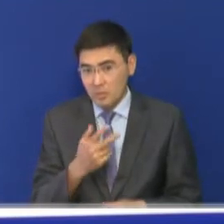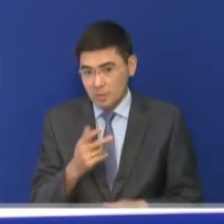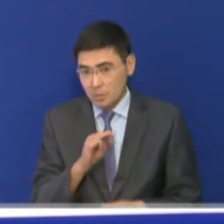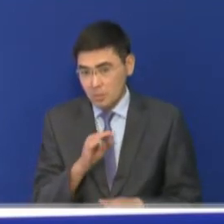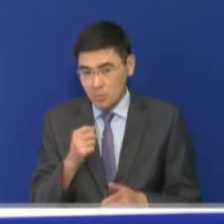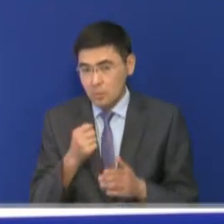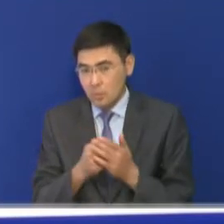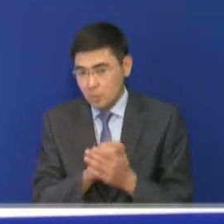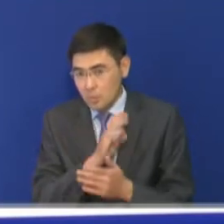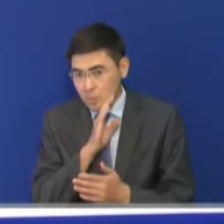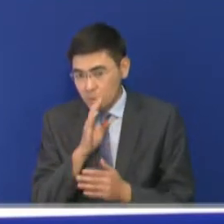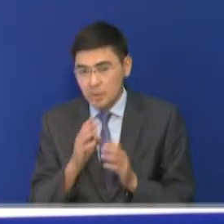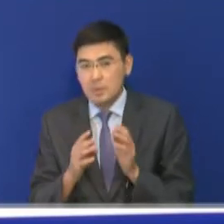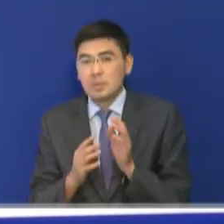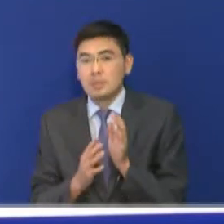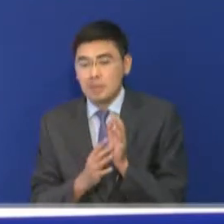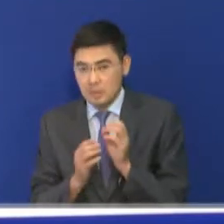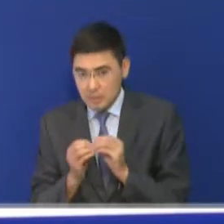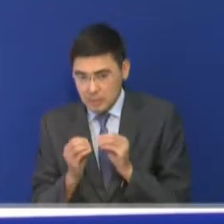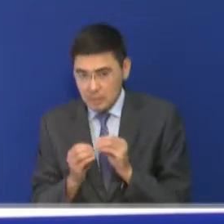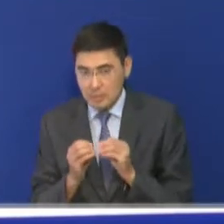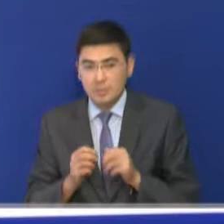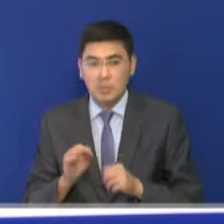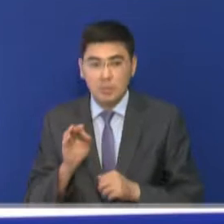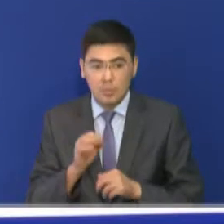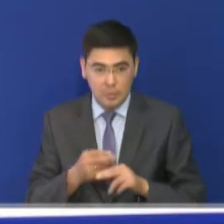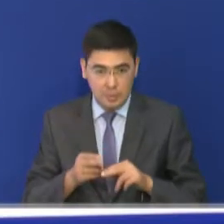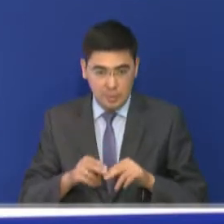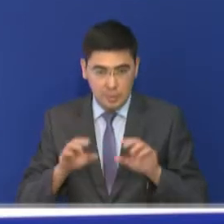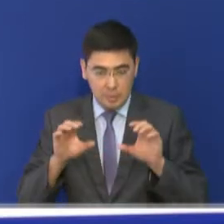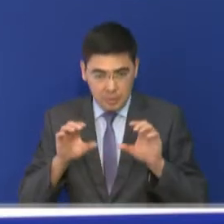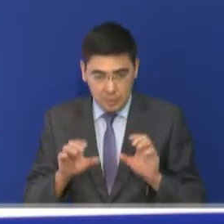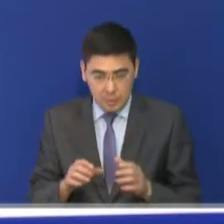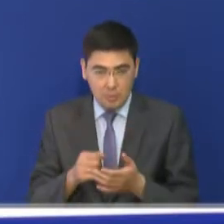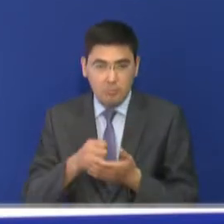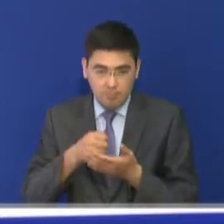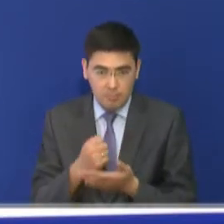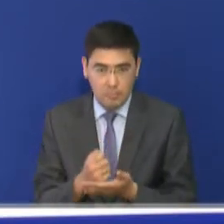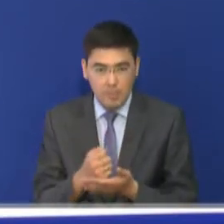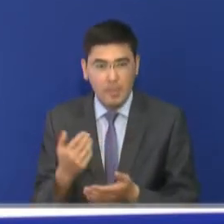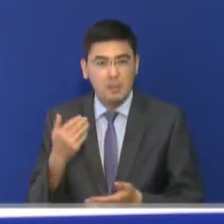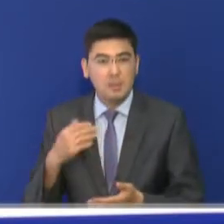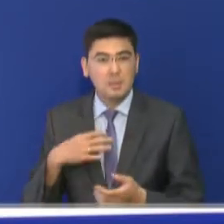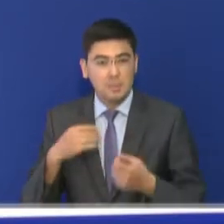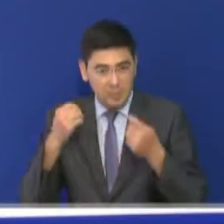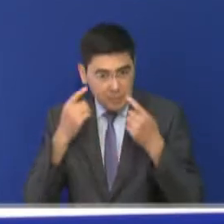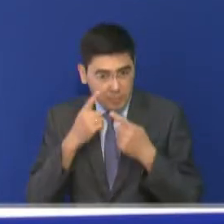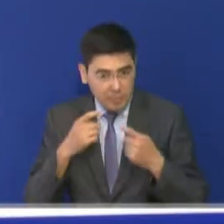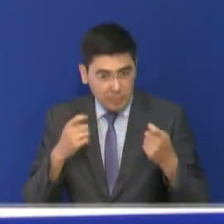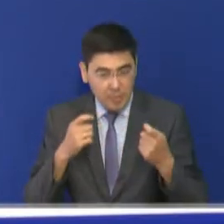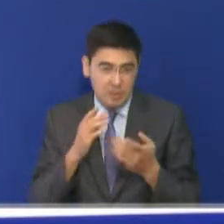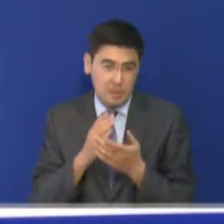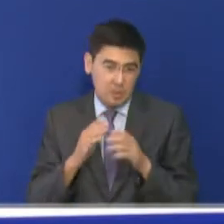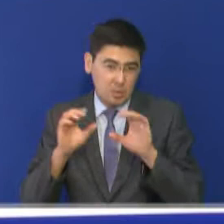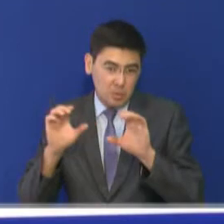23:00-ден таңғы 10:00-ға дейін, деді депутат аталған заң жобасы бойынша баяндамасында. Бұдан бұрын хабарланғандай, Қазақстан Республикасының